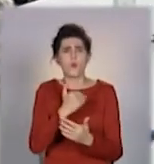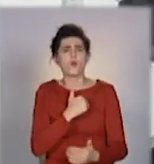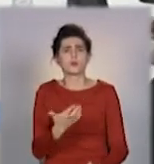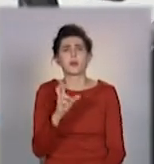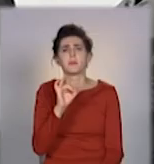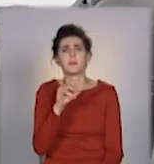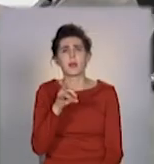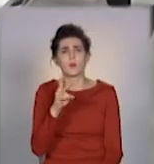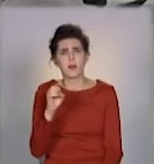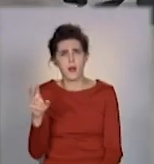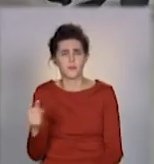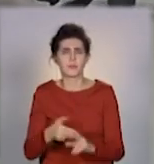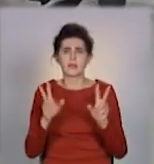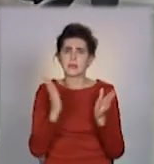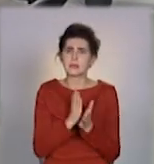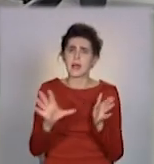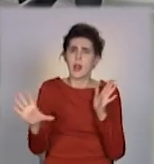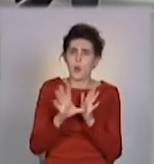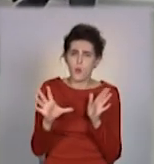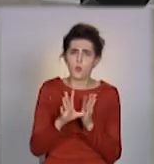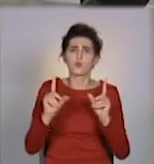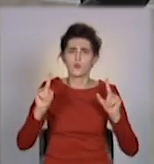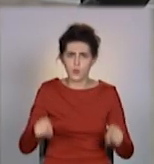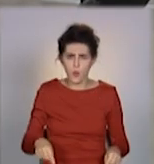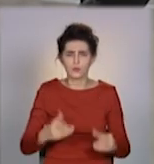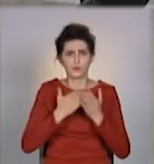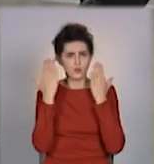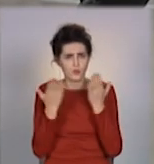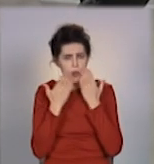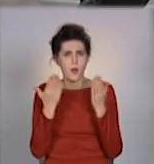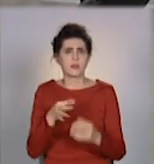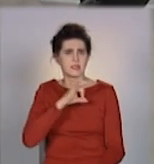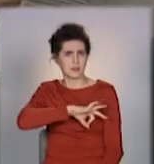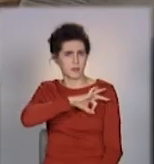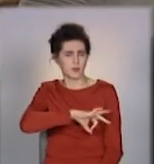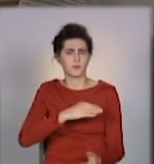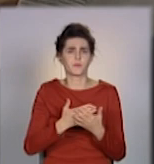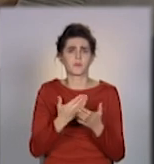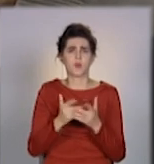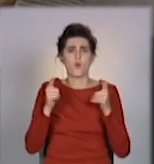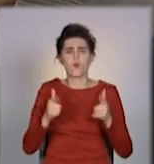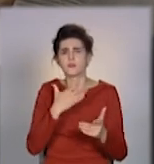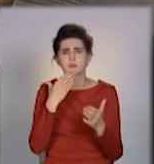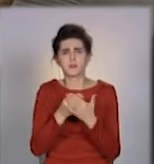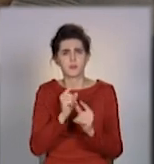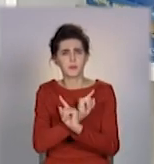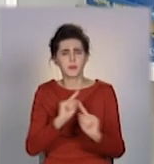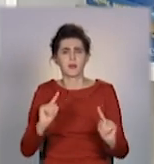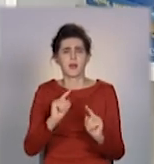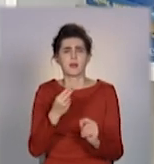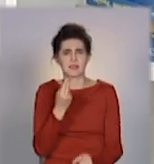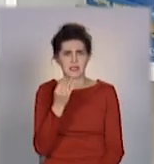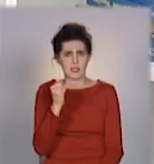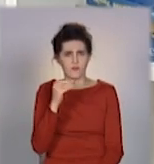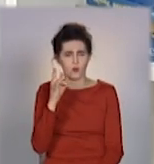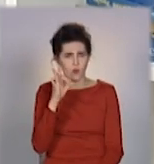електронний підрозділ центральної бібліотеки. Тут теж видання користуються попитом. У цифрової книги є свої переваги, стверджують